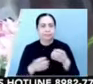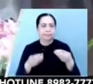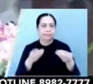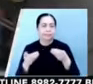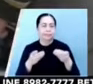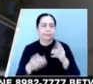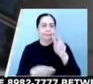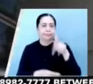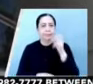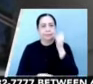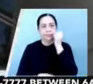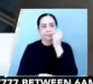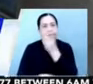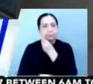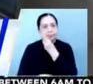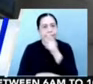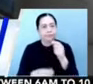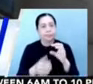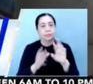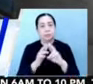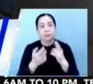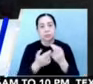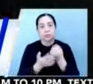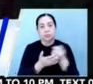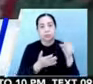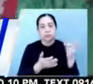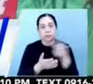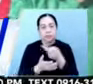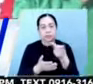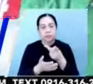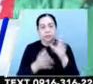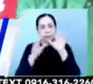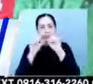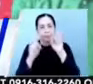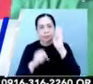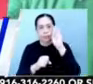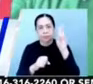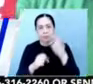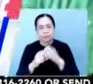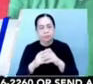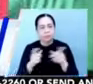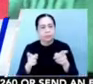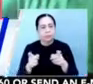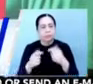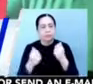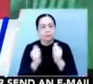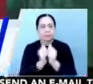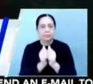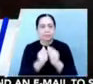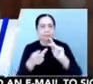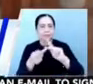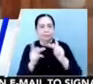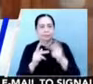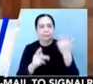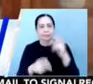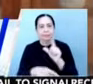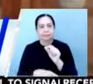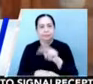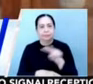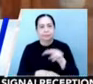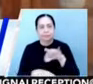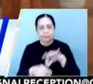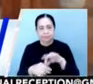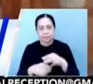Sara Duterte sa ugnayan nila ni Pangulong Bongbong Marcos na naging katiket niya noong 2022 elections. Kasunod yan